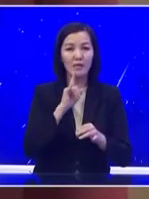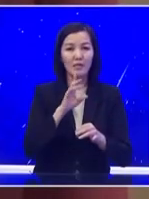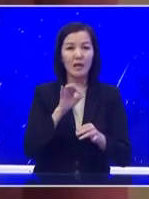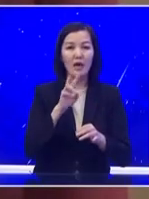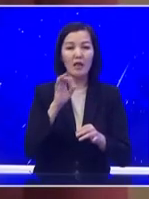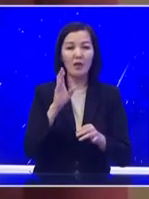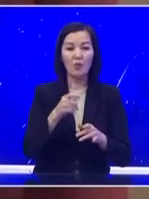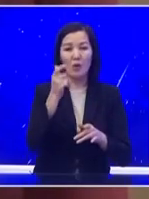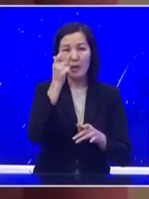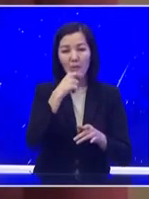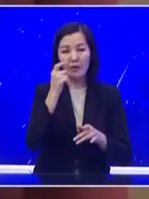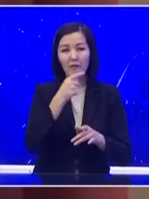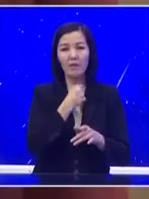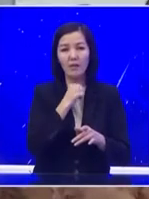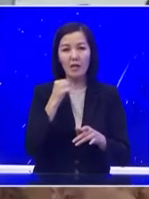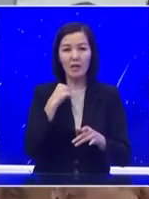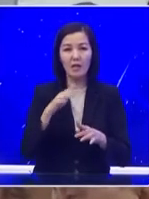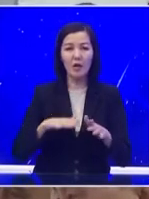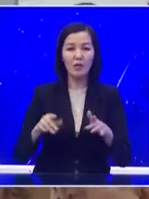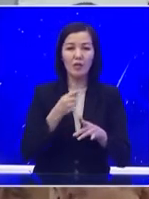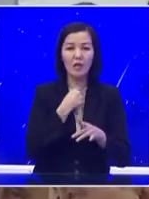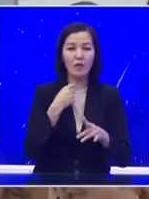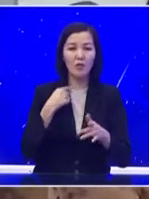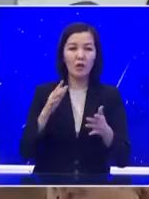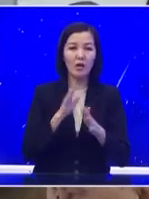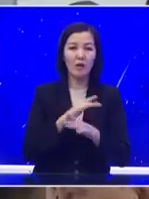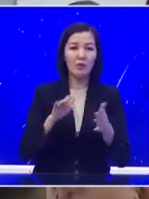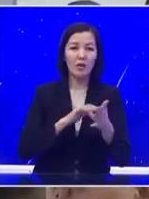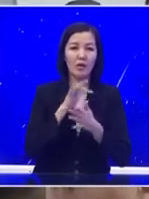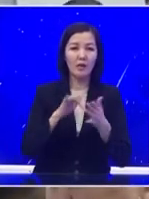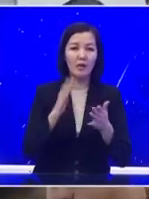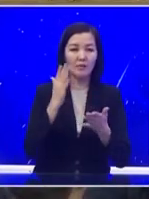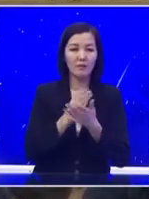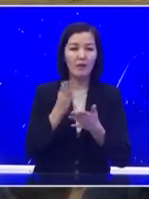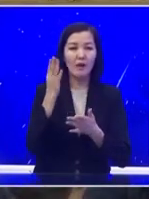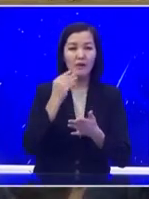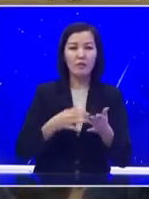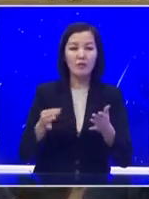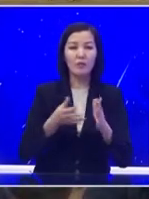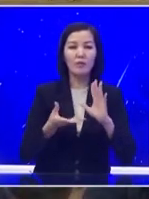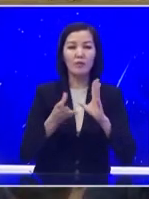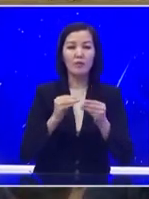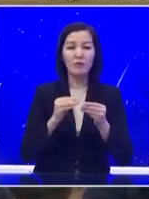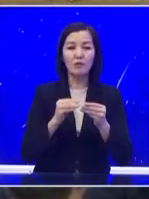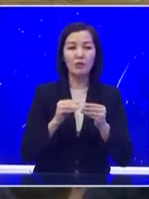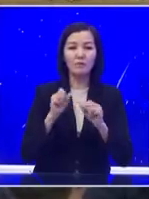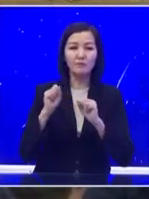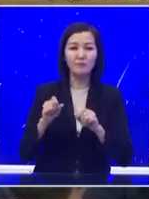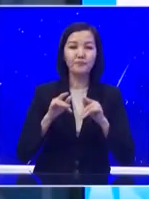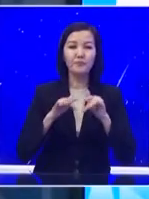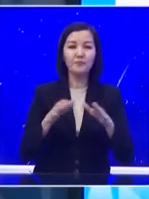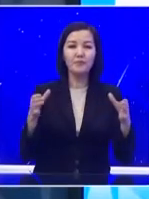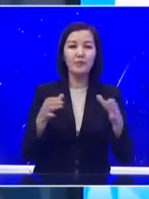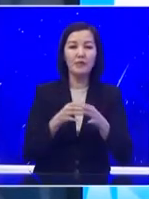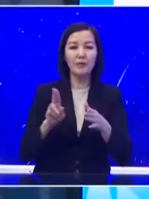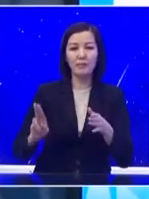Еңбекші Қазақ, Алакөл, Панфилов, Талғар ауданы мен Талдықорған және Қапшығай қаласы бар. Алматы облысының қорғаныс істері жөніндегі департаменті